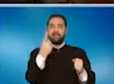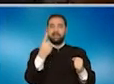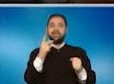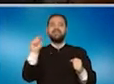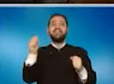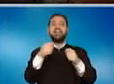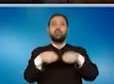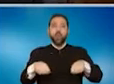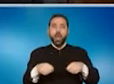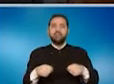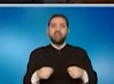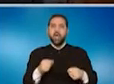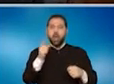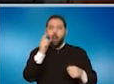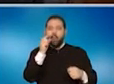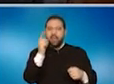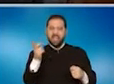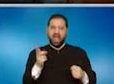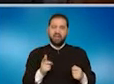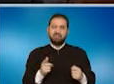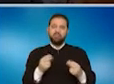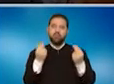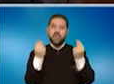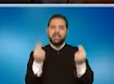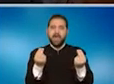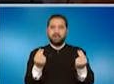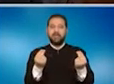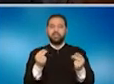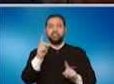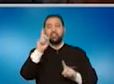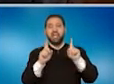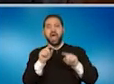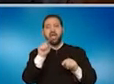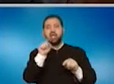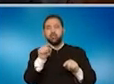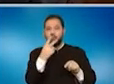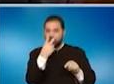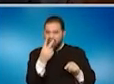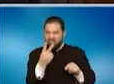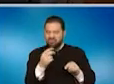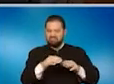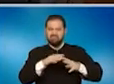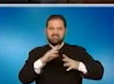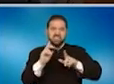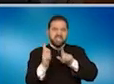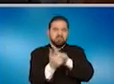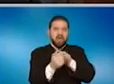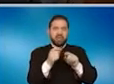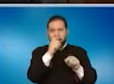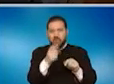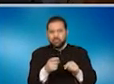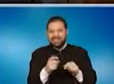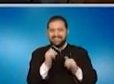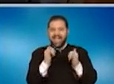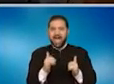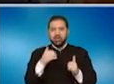toate, starea ta normală de om bun. Și chiar dacă te vezi tu desfigurat de multele tale răutăți, când stai